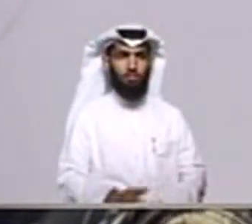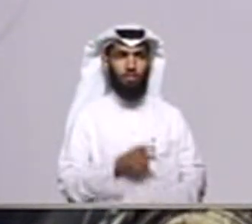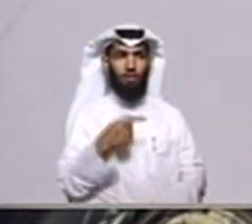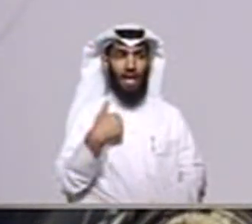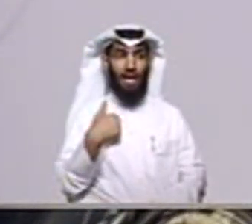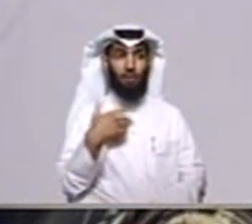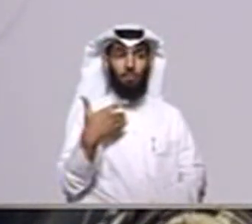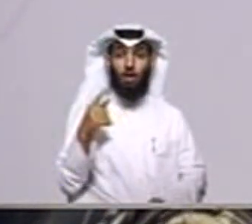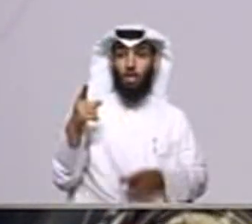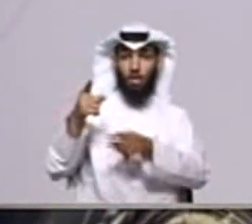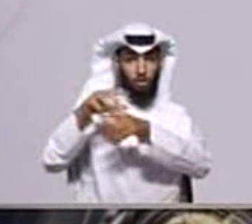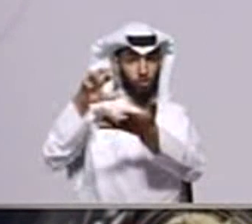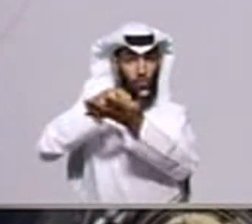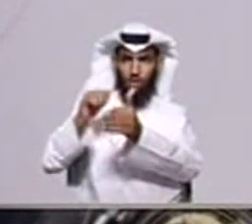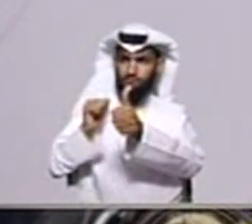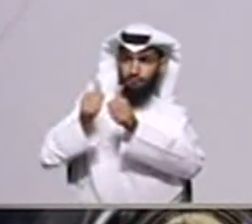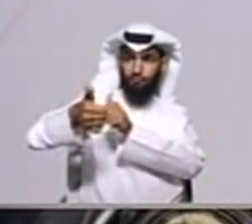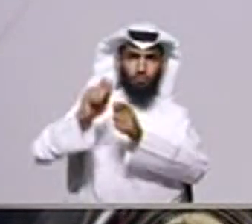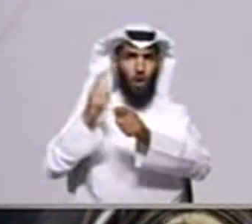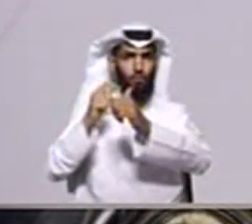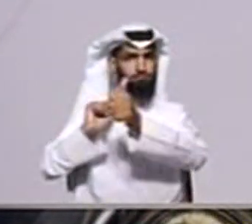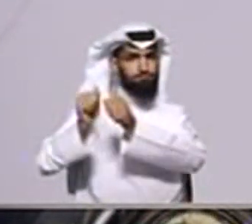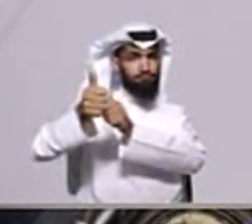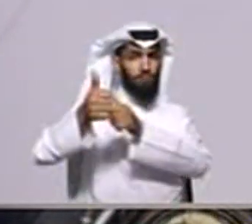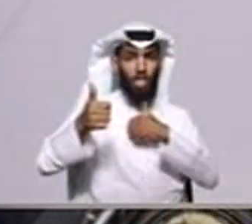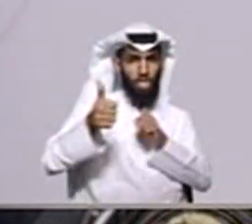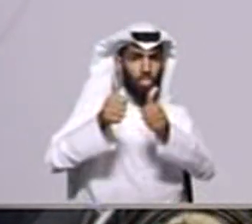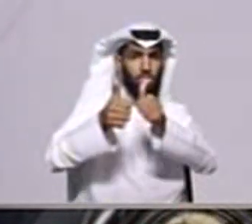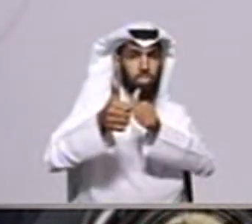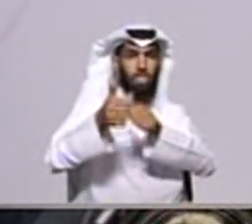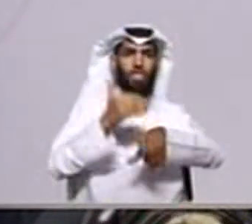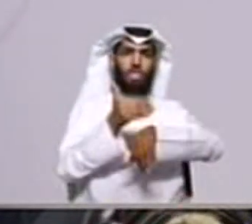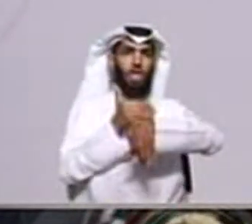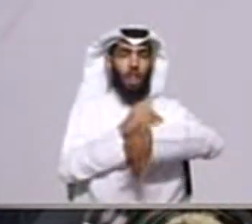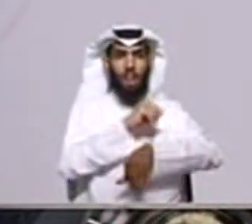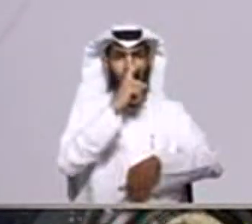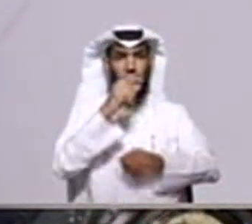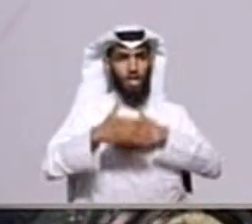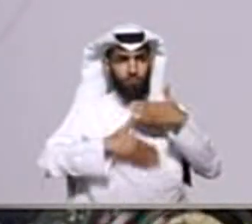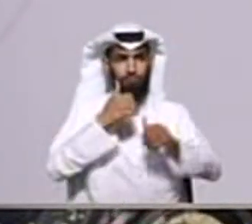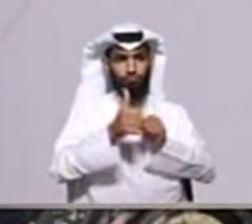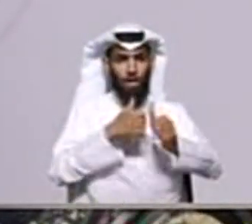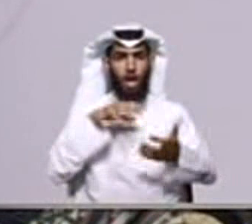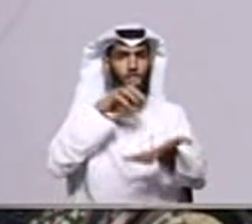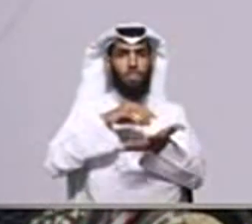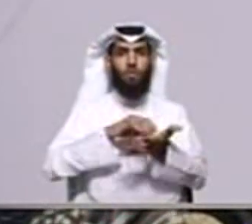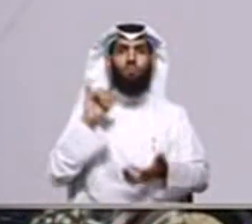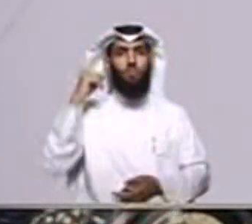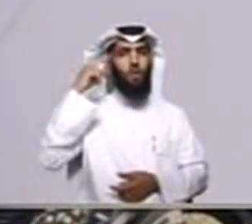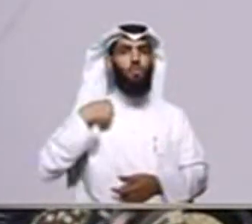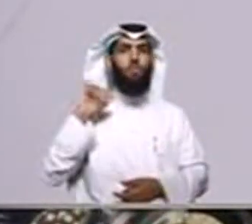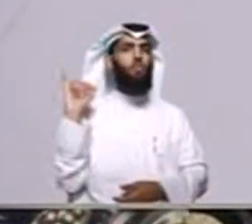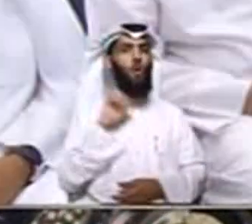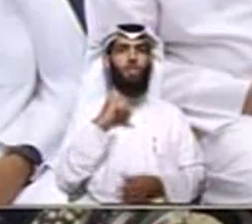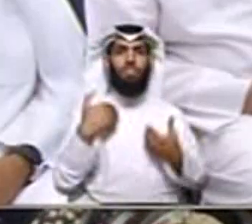غيرك يعمل بشكل أسرع. ولعل وعسى يعني إحنا ممكن يعرف دولة مؤسسات